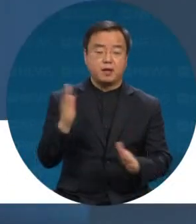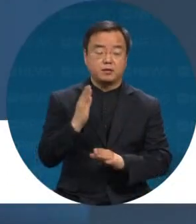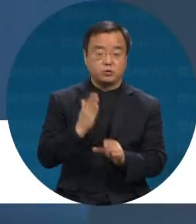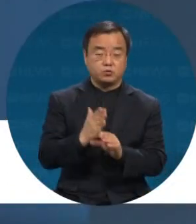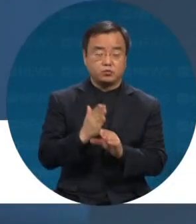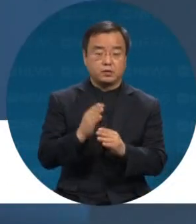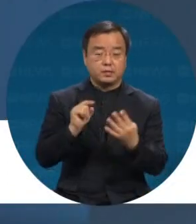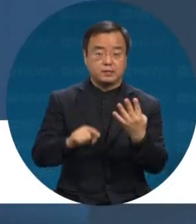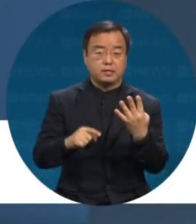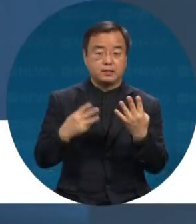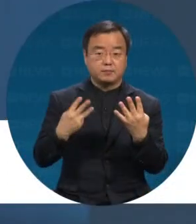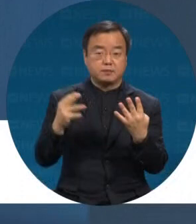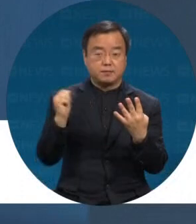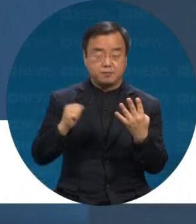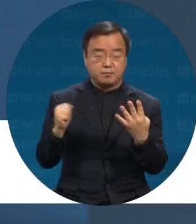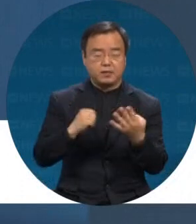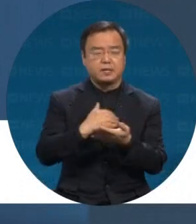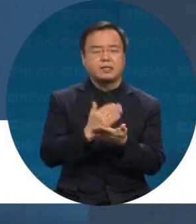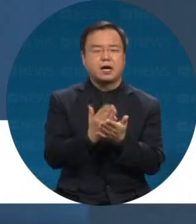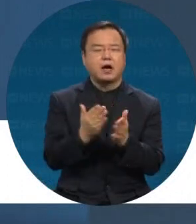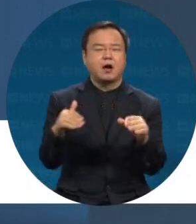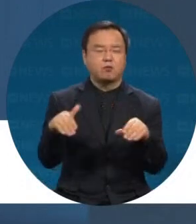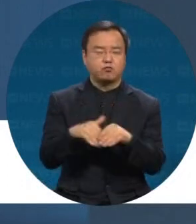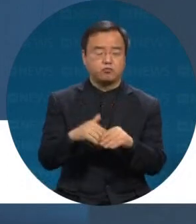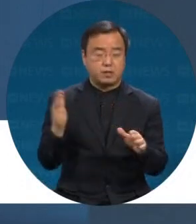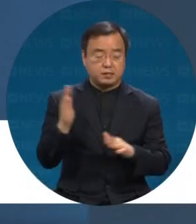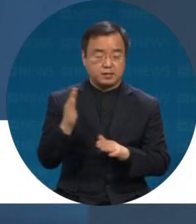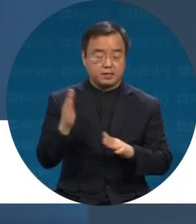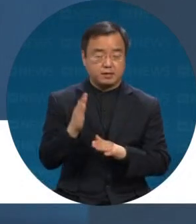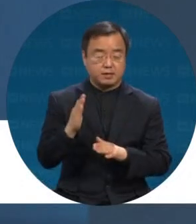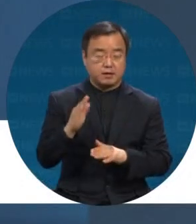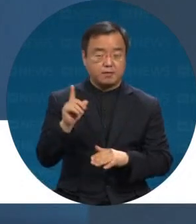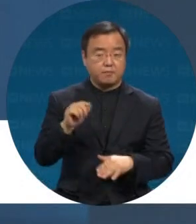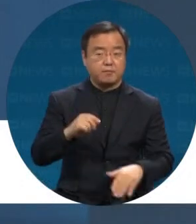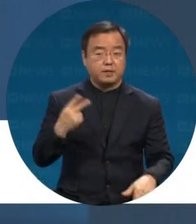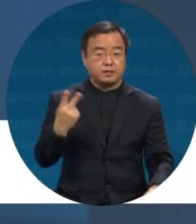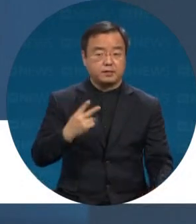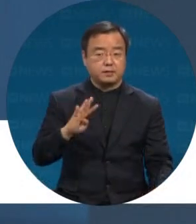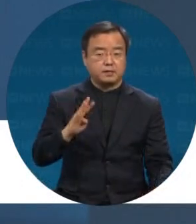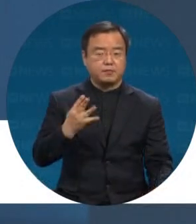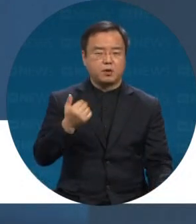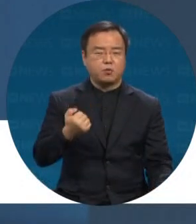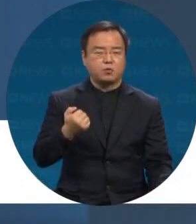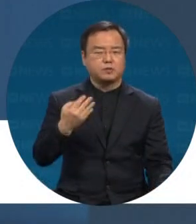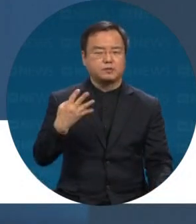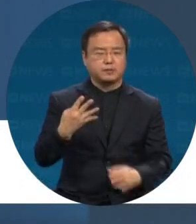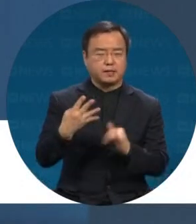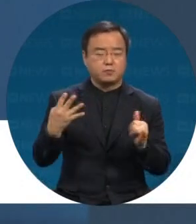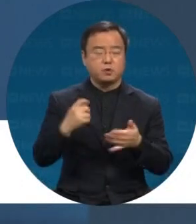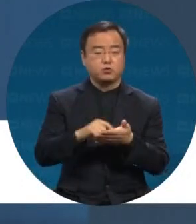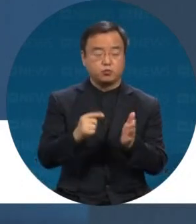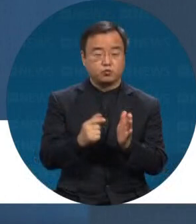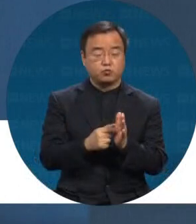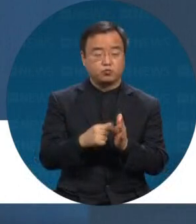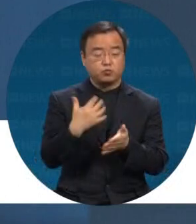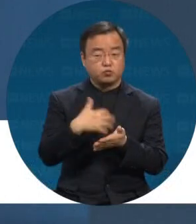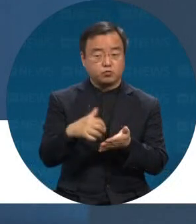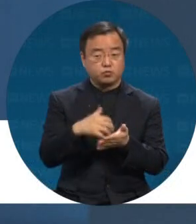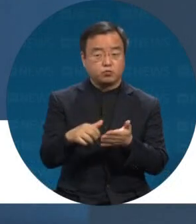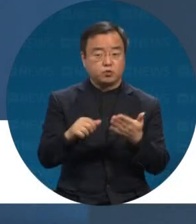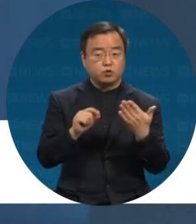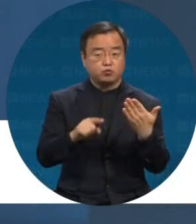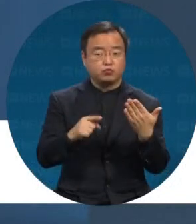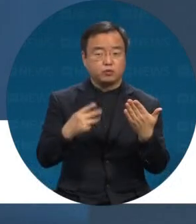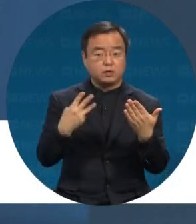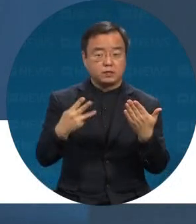4.3%가 다문화 학생들입니다 12,544명인데 올해 경우에는 약 한 9.3%